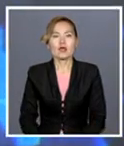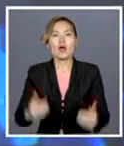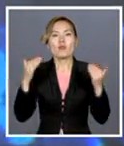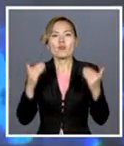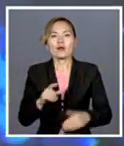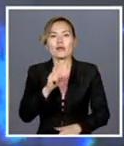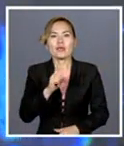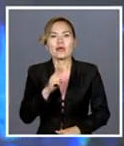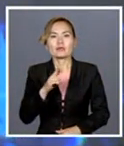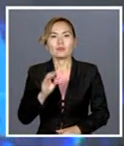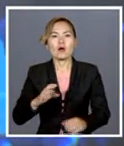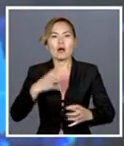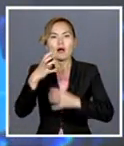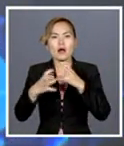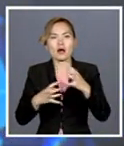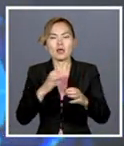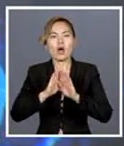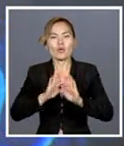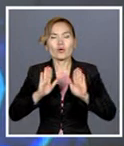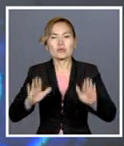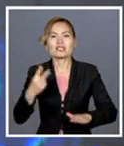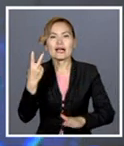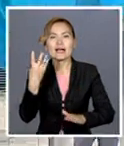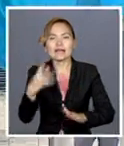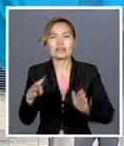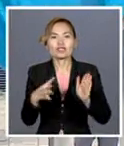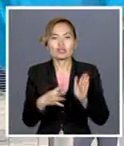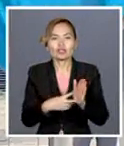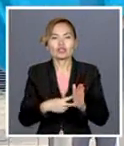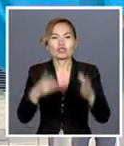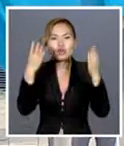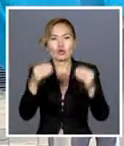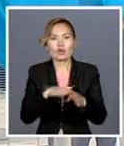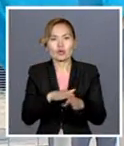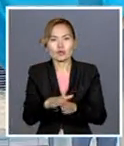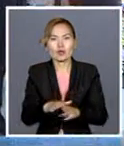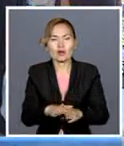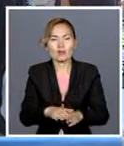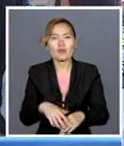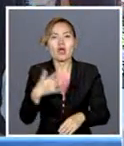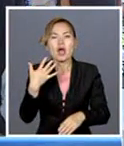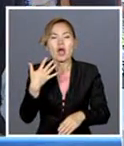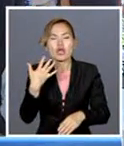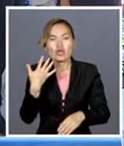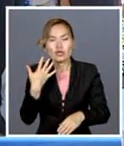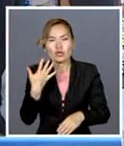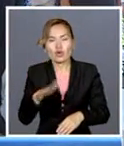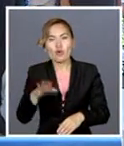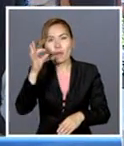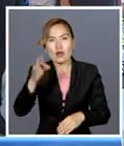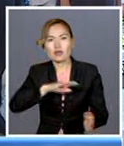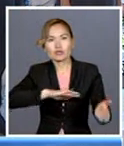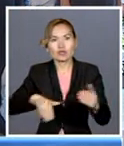Бүгін Экспо халықаралық көрмесінің 47-ші күні. Арифметикалық тілмен айтсақ, халықаралық көрменің тең жартысы өтіп кетті. Әлбетте, көрменің